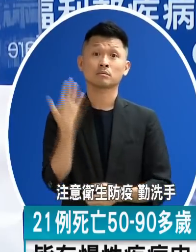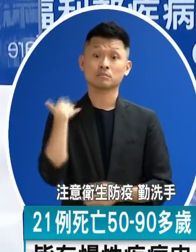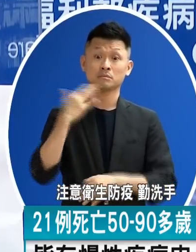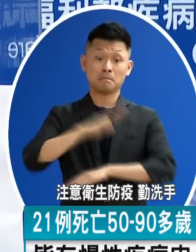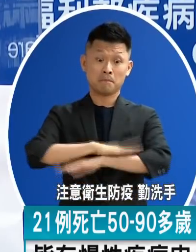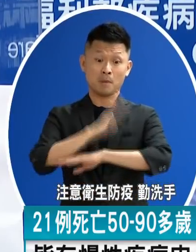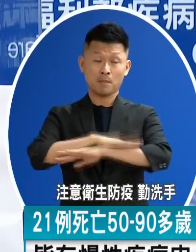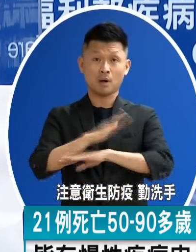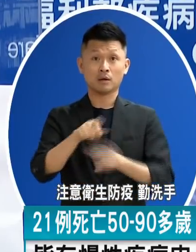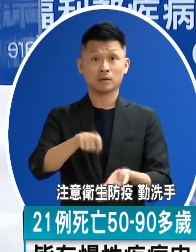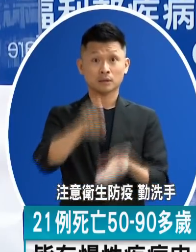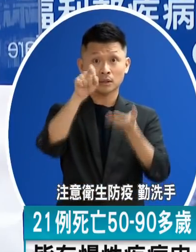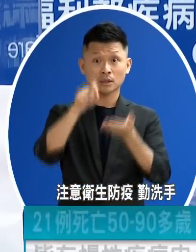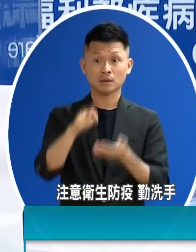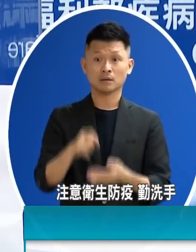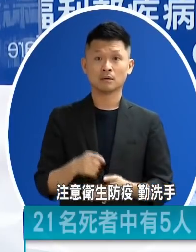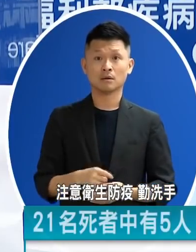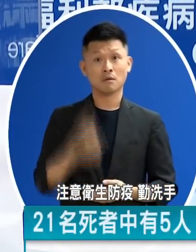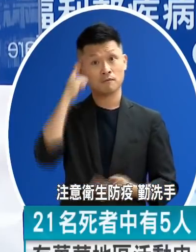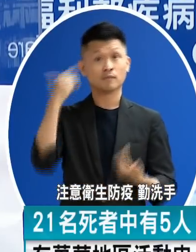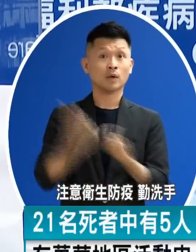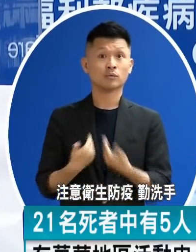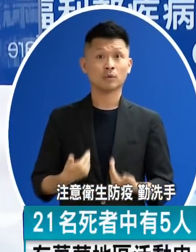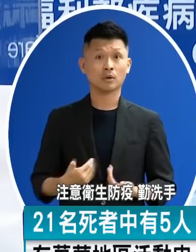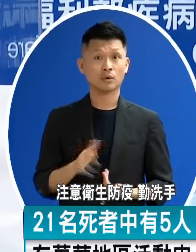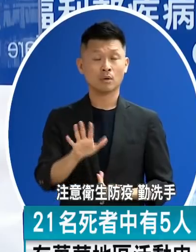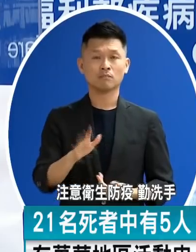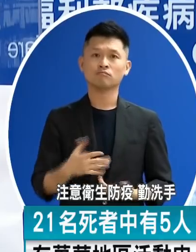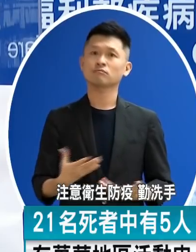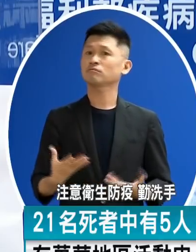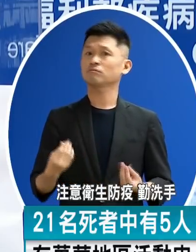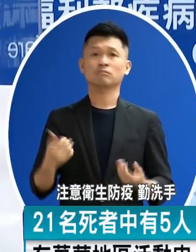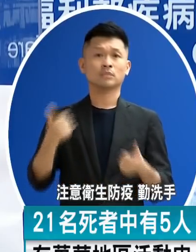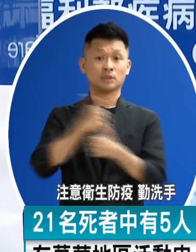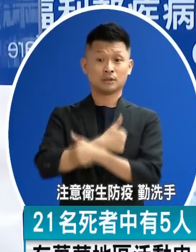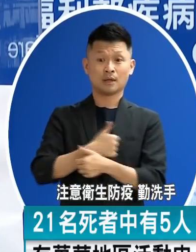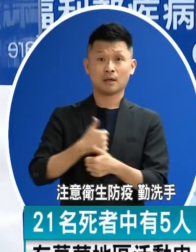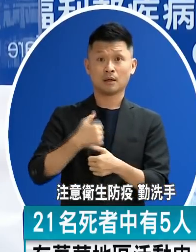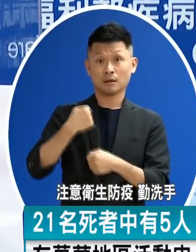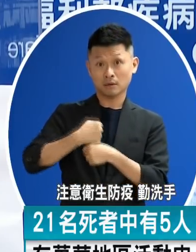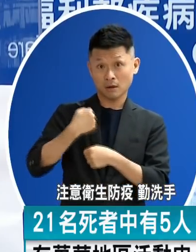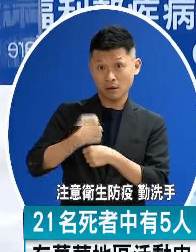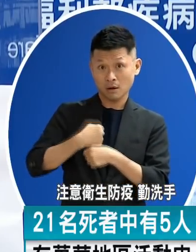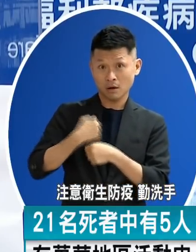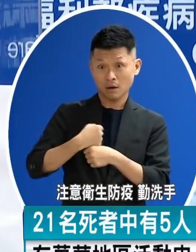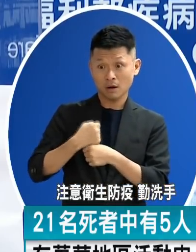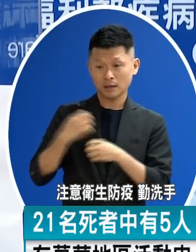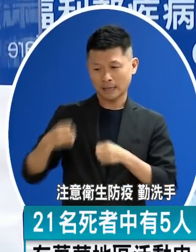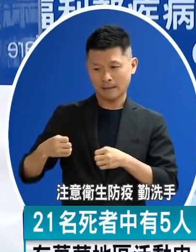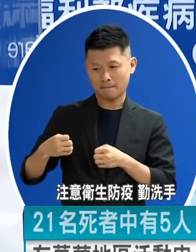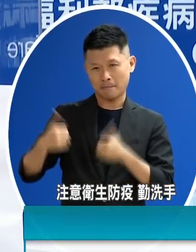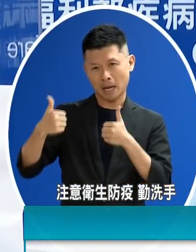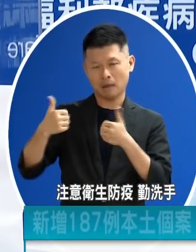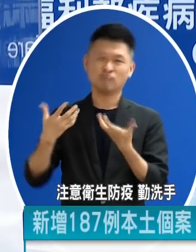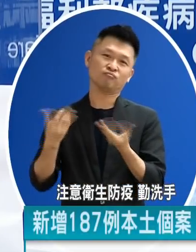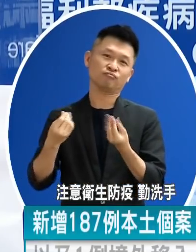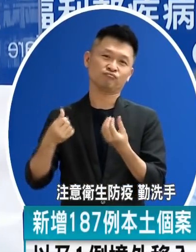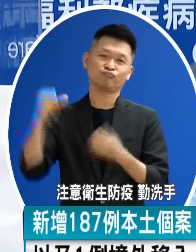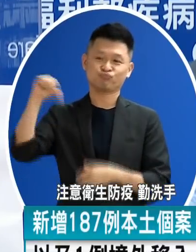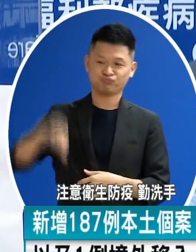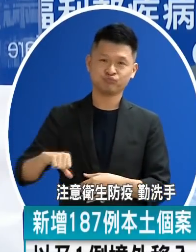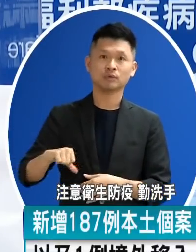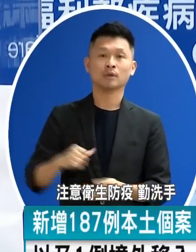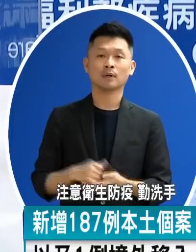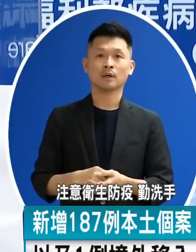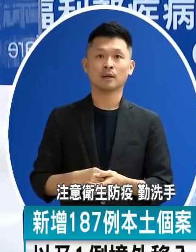曾经有报道有提到说有这样的状况。 没有，我们是代工没有谈成，不是我们反对代工。那去年我们